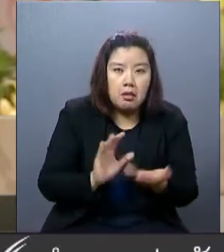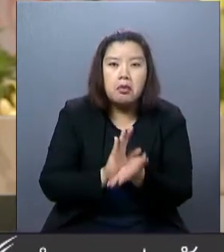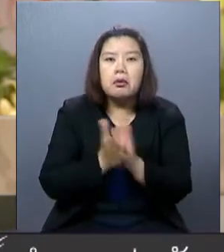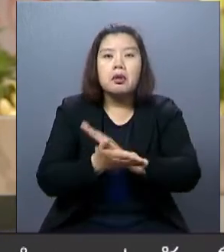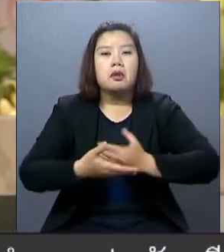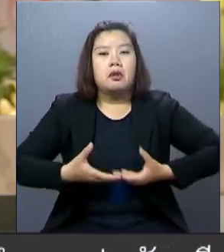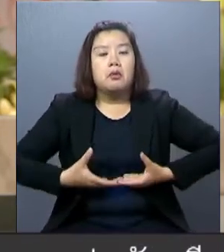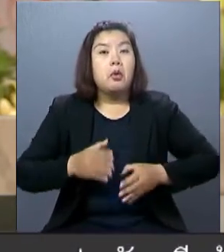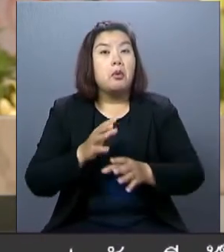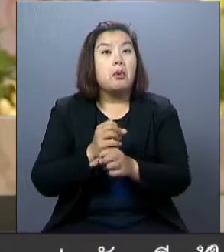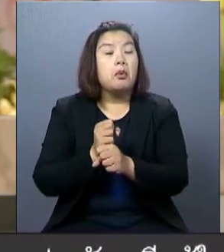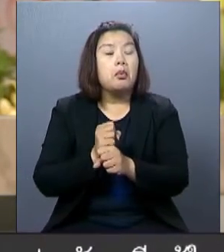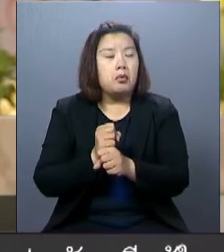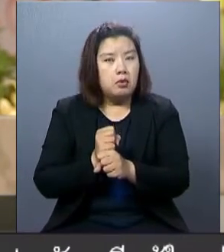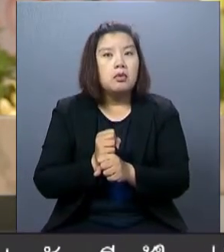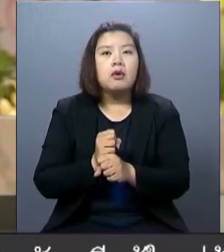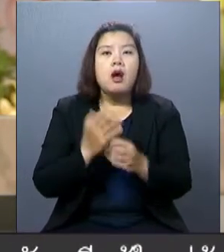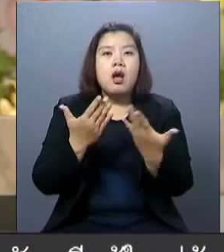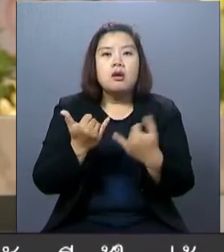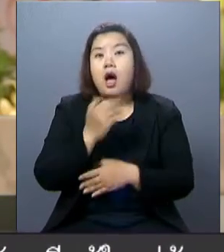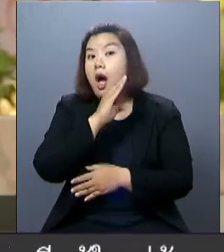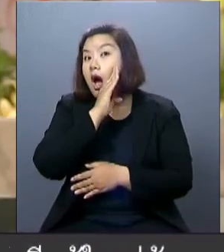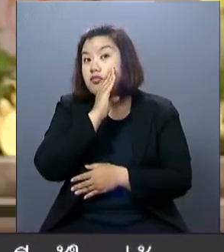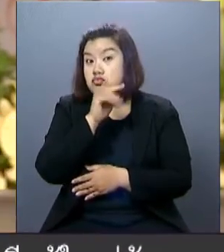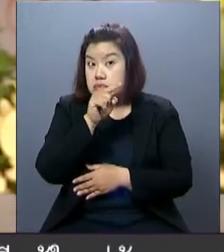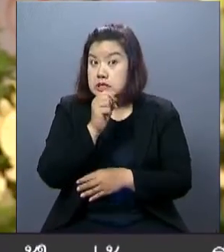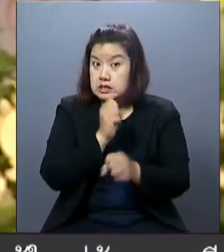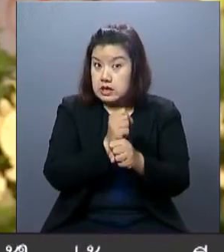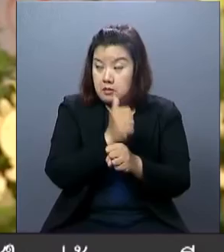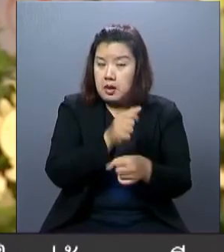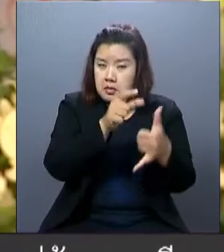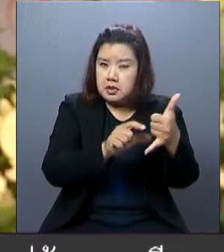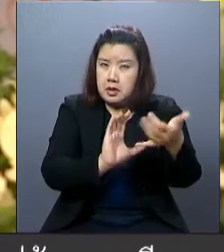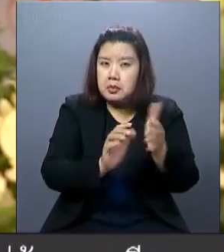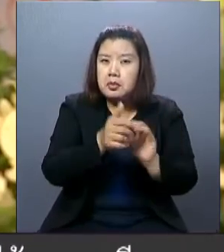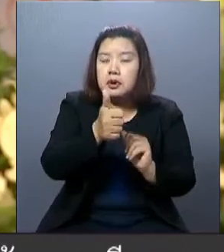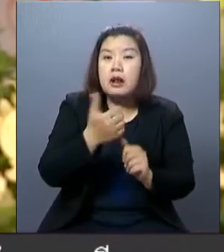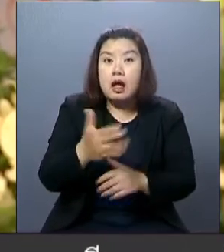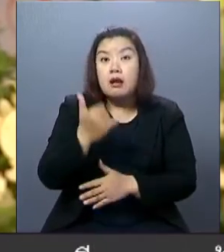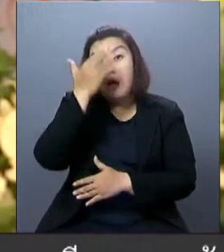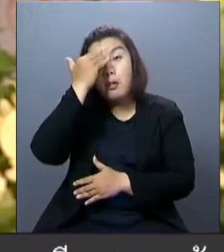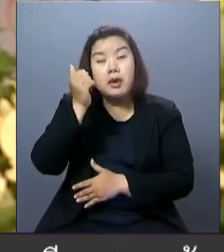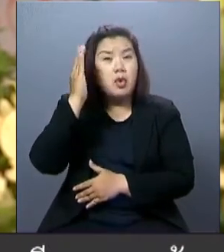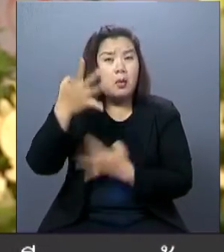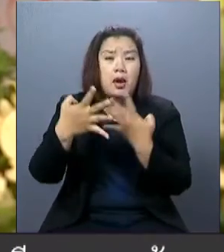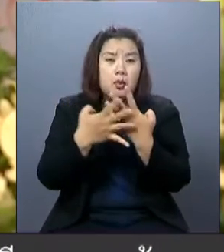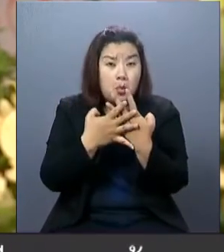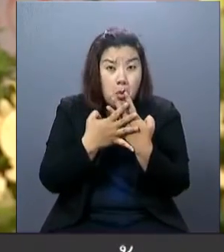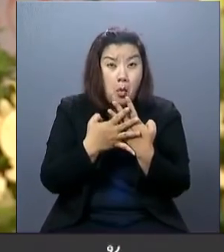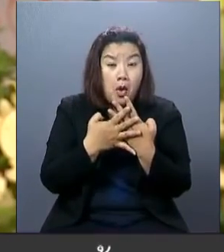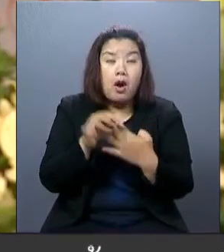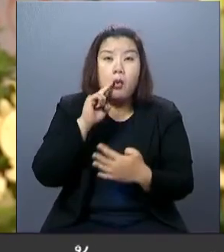างนี้เนี่ยเขาจะไม่กลับไปทำผิดซ้ำเราพบว่าลูกศิษย์ของเราเนี่ยนะคะในโครงการปั้